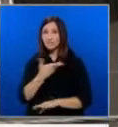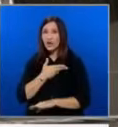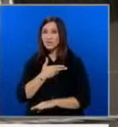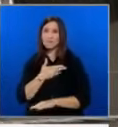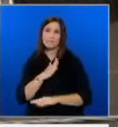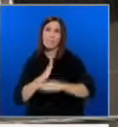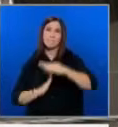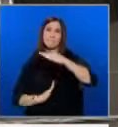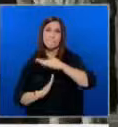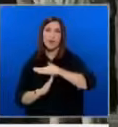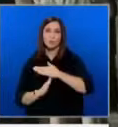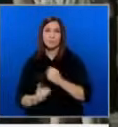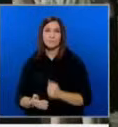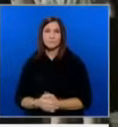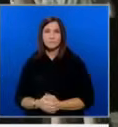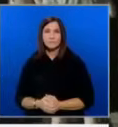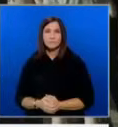Газа на пауза.